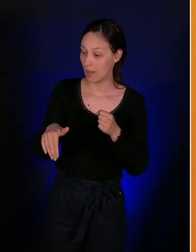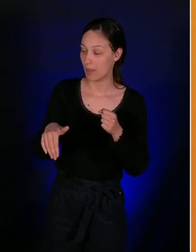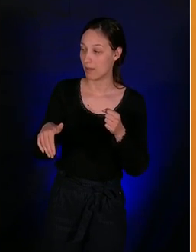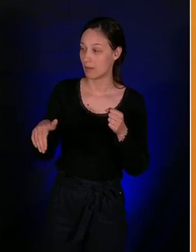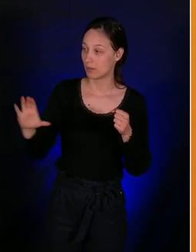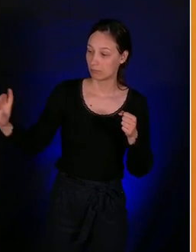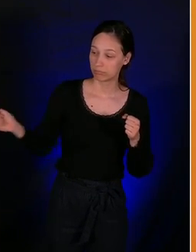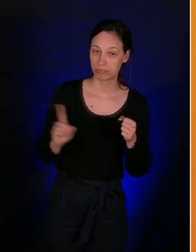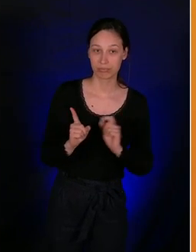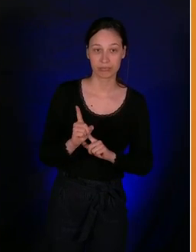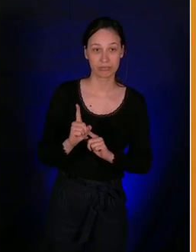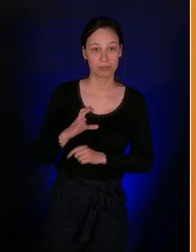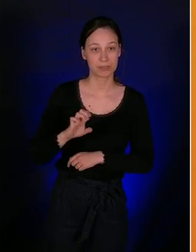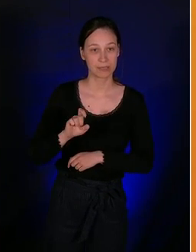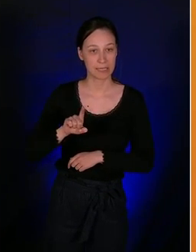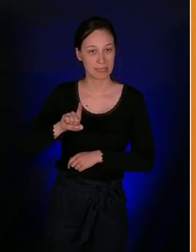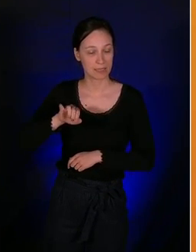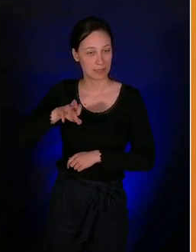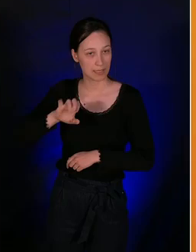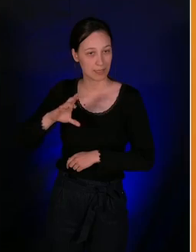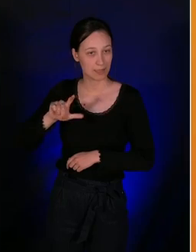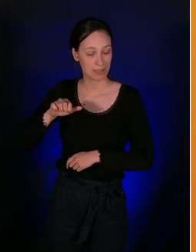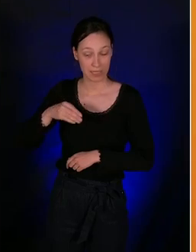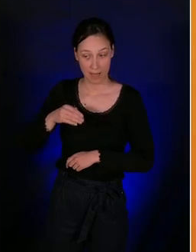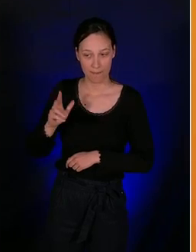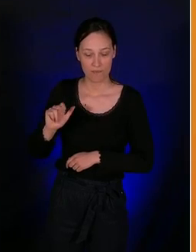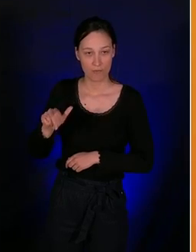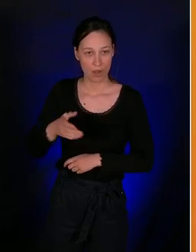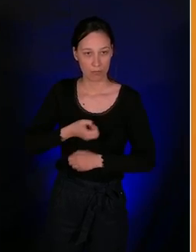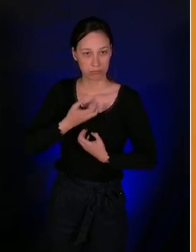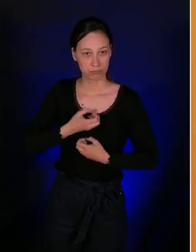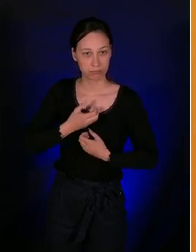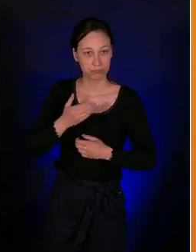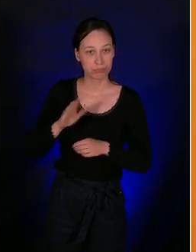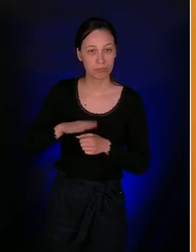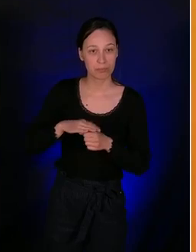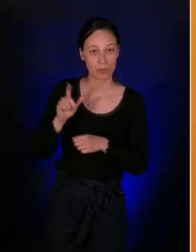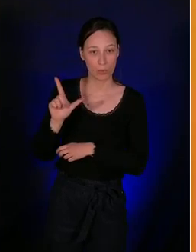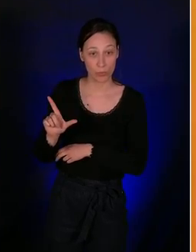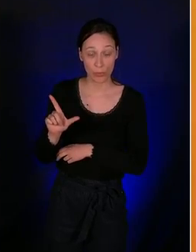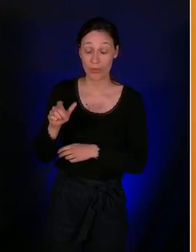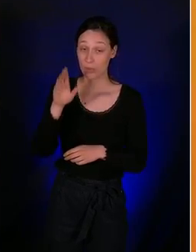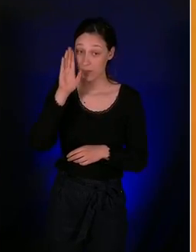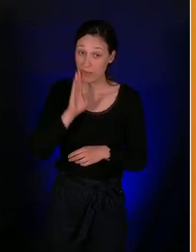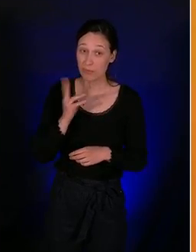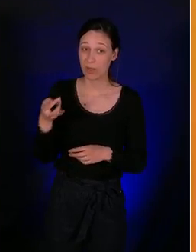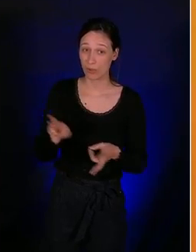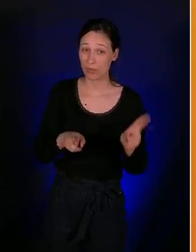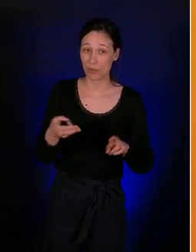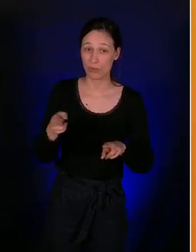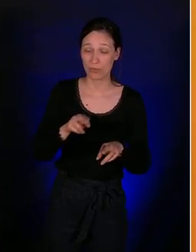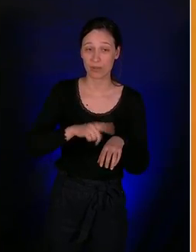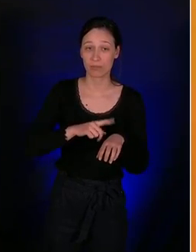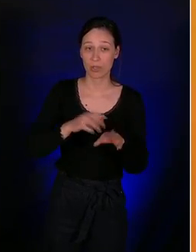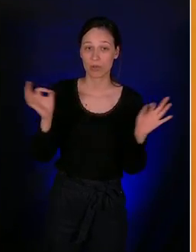va reprendre le micro au micro 2. Donc, on vous demande de bien revenir à 10h30 précise pour qu'on